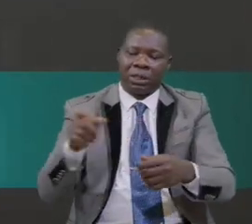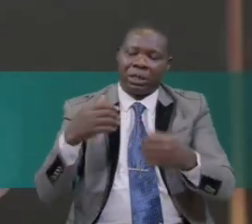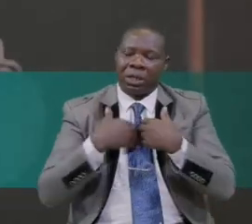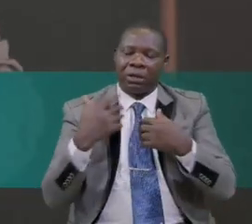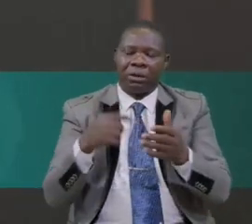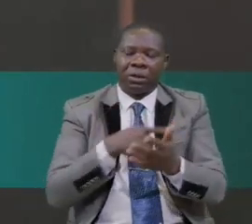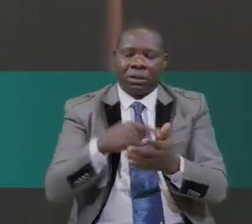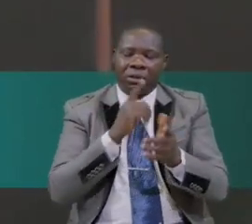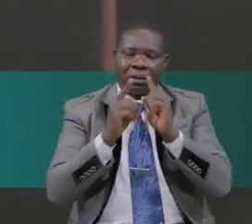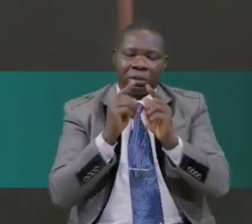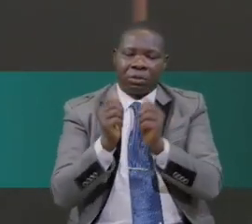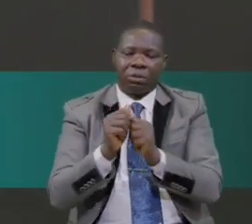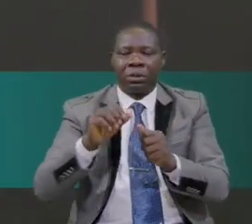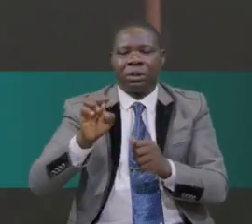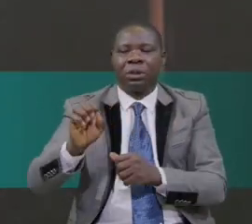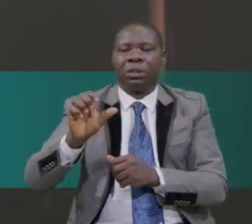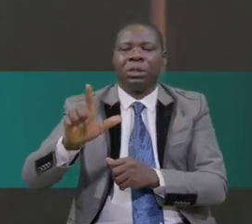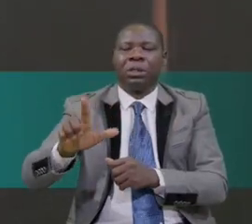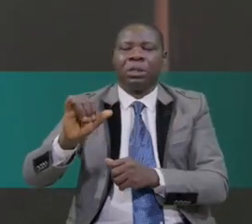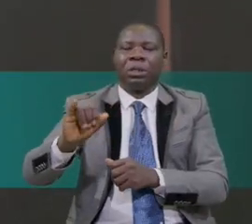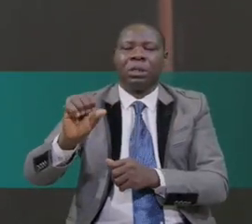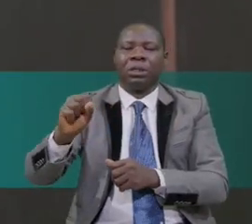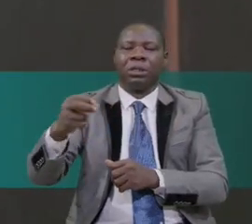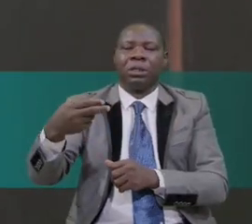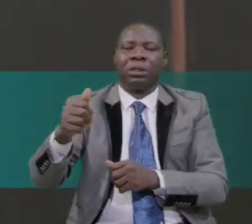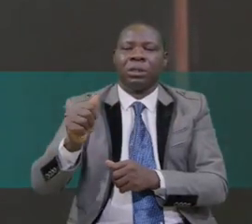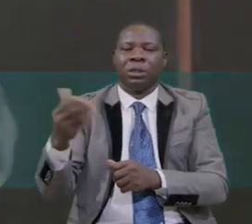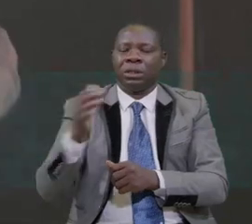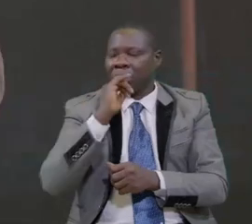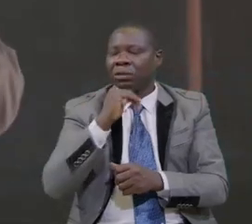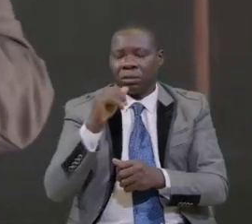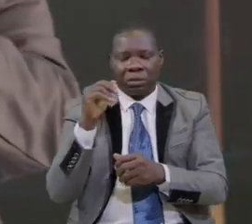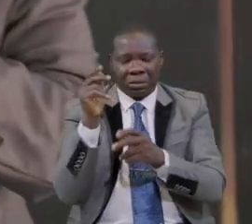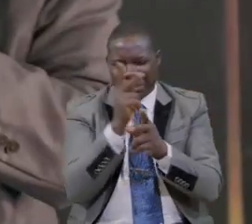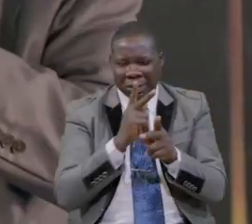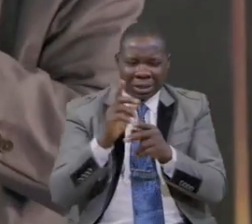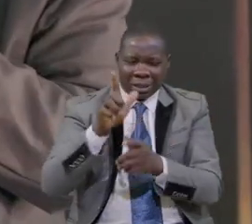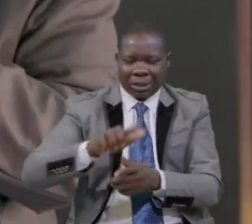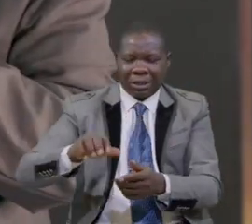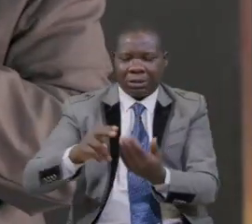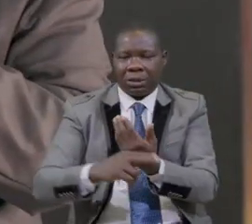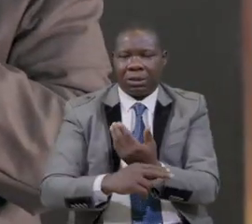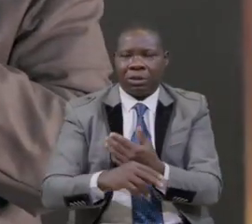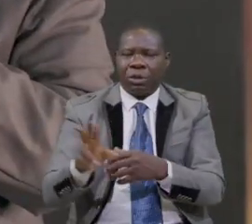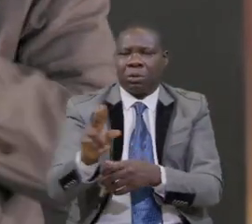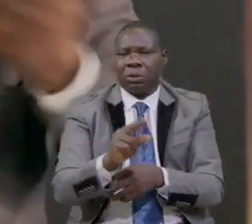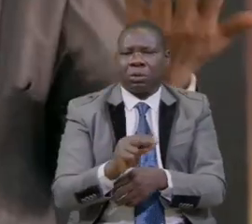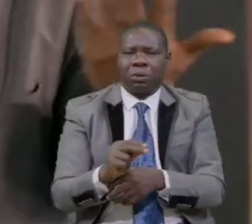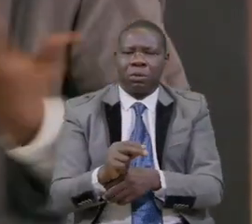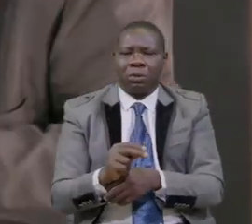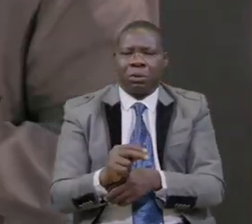malades. Dans sa conversation avec Élie, il n'y avait pas de frivolité. Il n'y avait pas